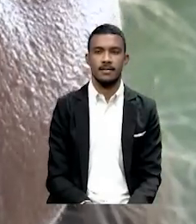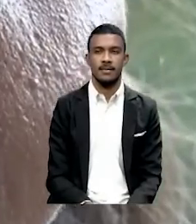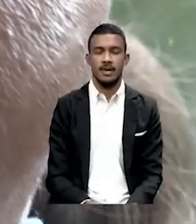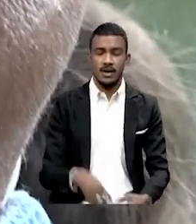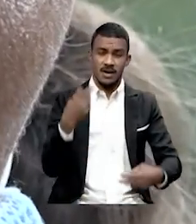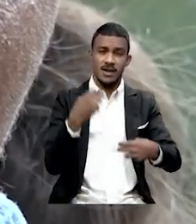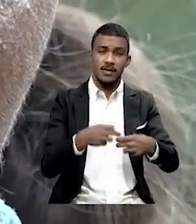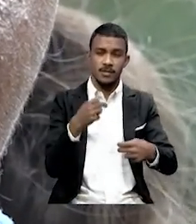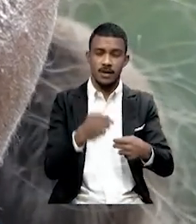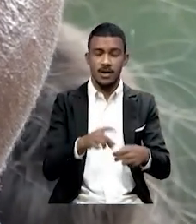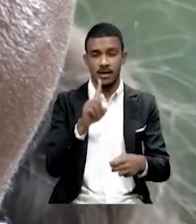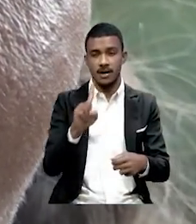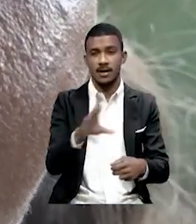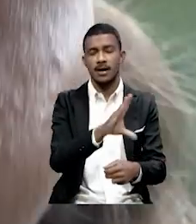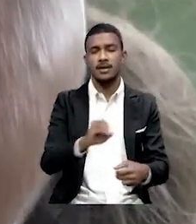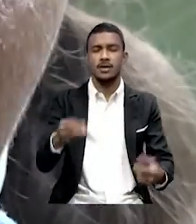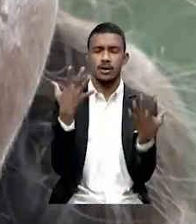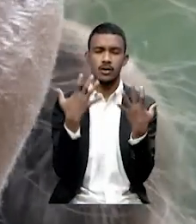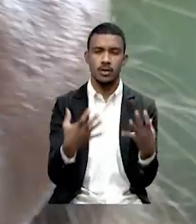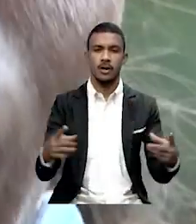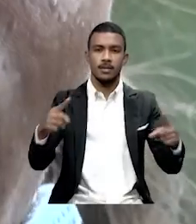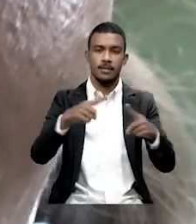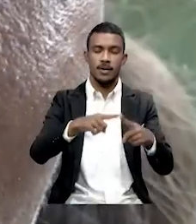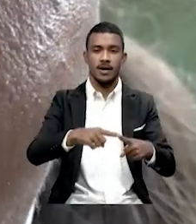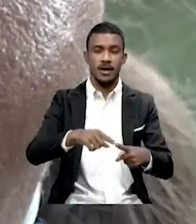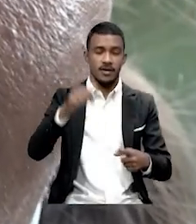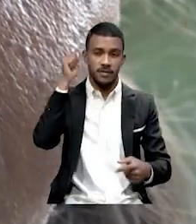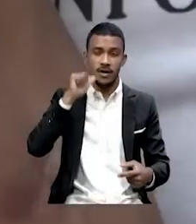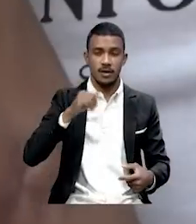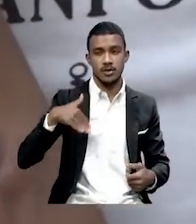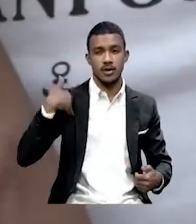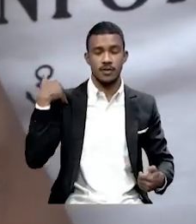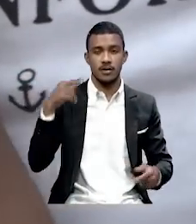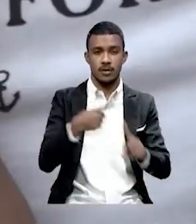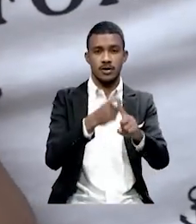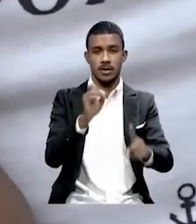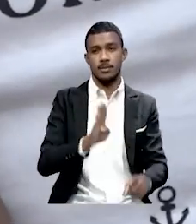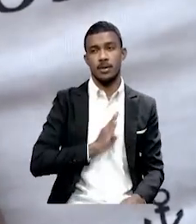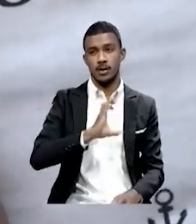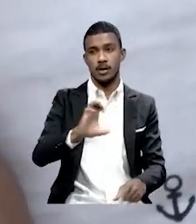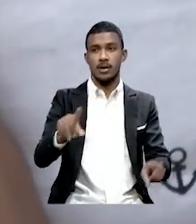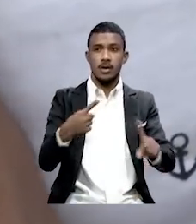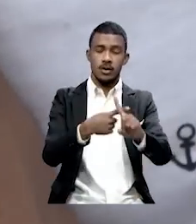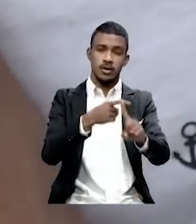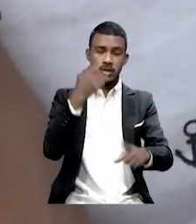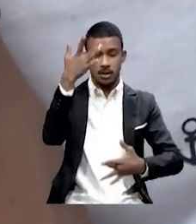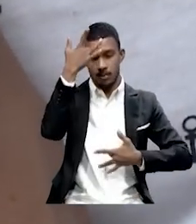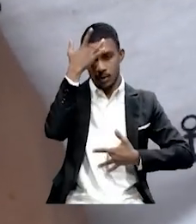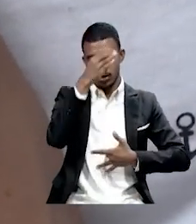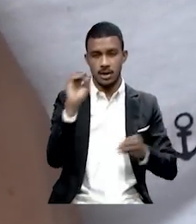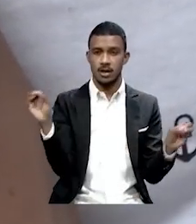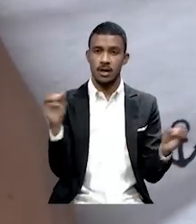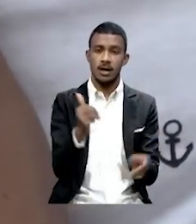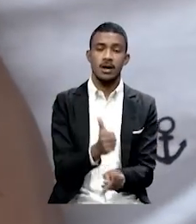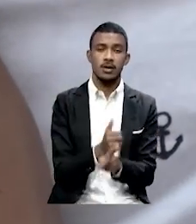Sofrimento idane, crucial tebes va feto fensae husi baukau ne. Basa, husi nye moras ne, lahetang